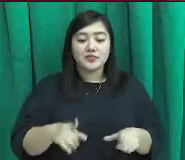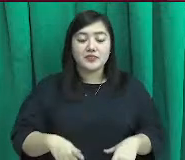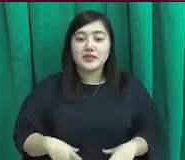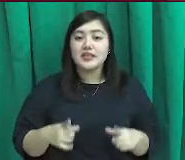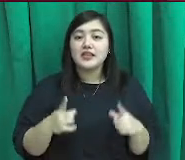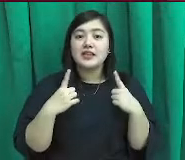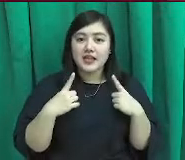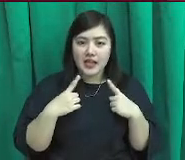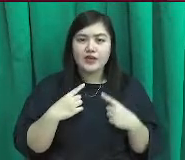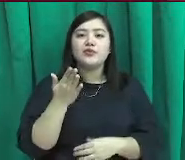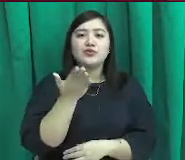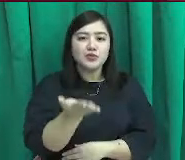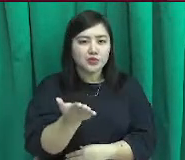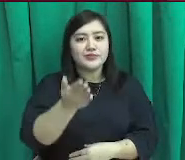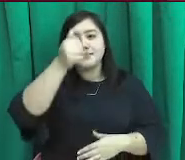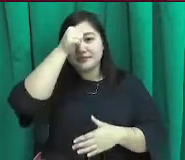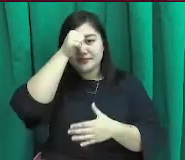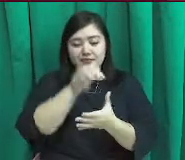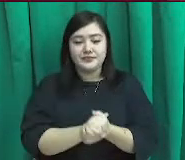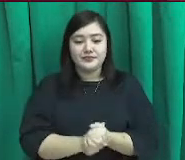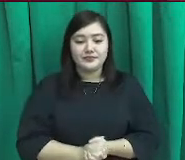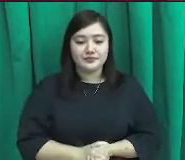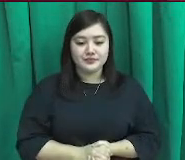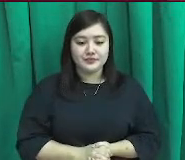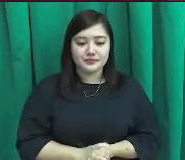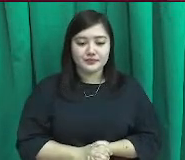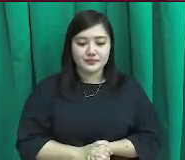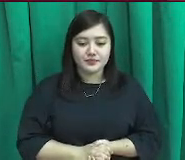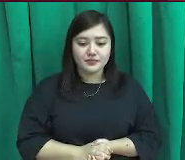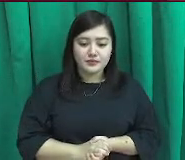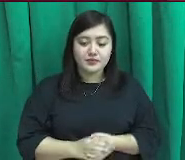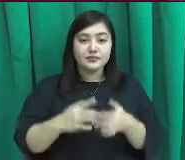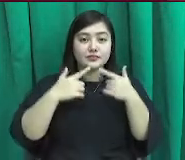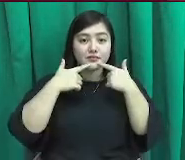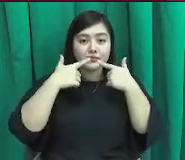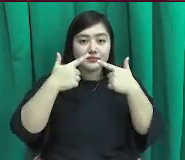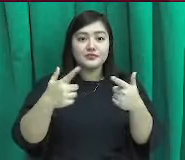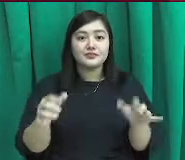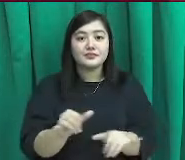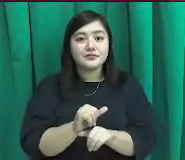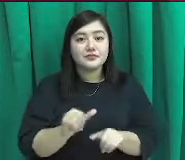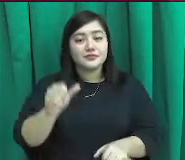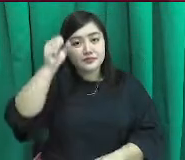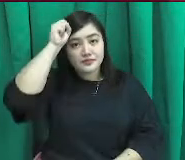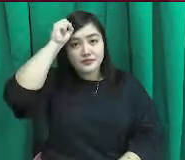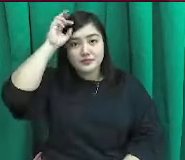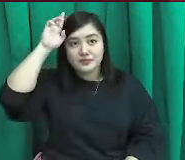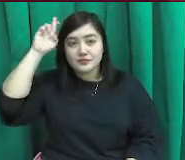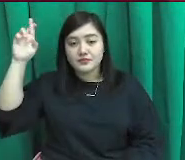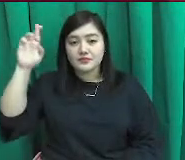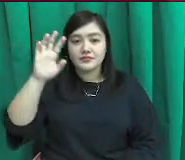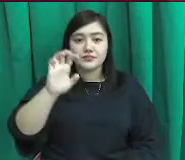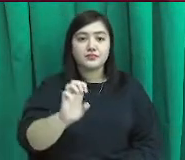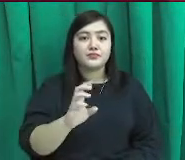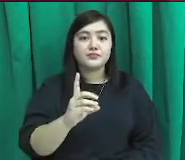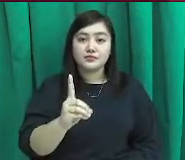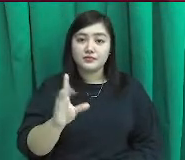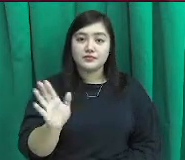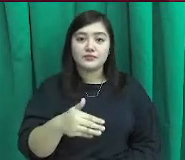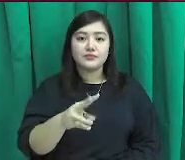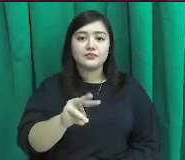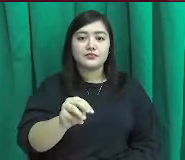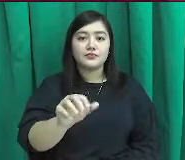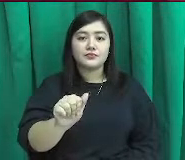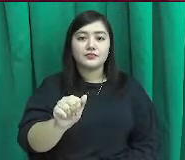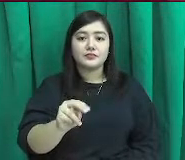Tito. Oh, birthday din pala ni ano, Sir. Ni Sir Edman Dioya. Yeah. Yan. Yeah. Hindi kasi natin ganong nababati minsan pag wala